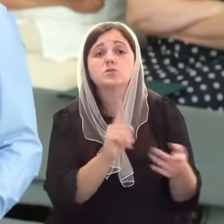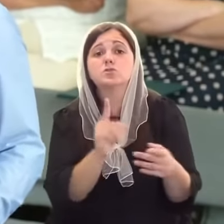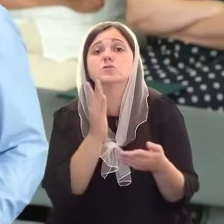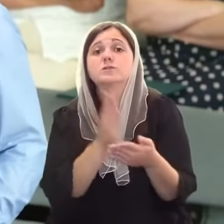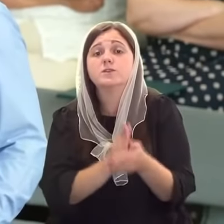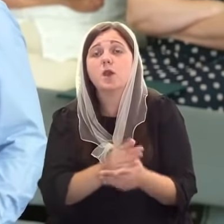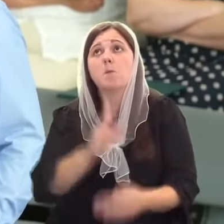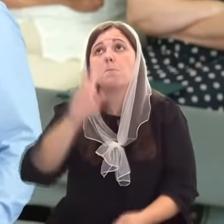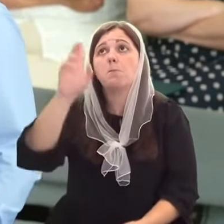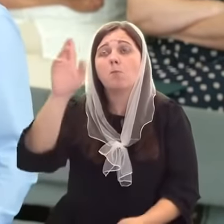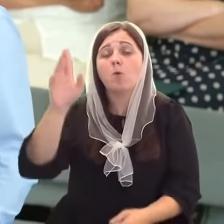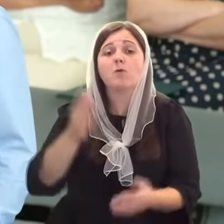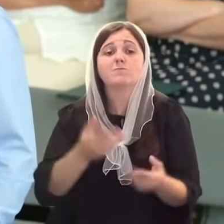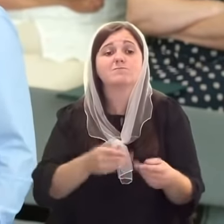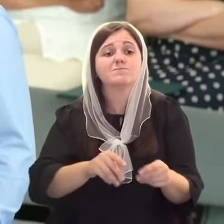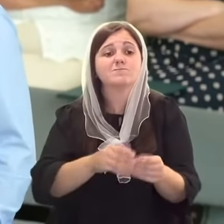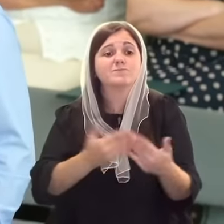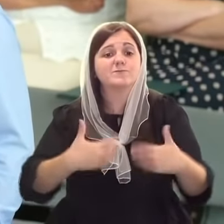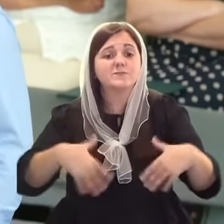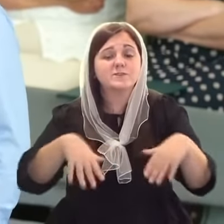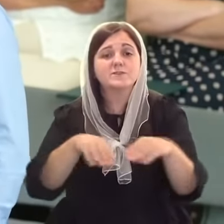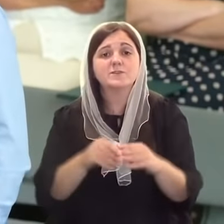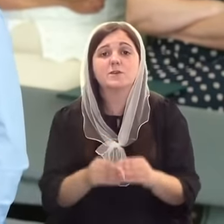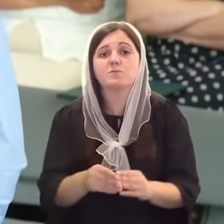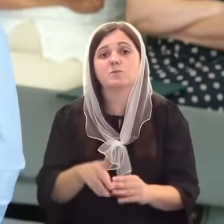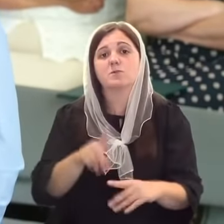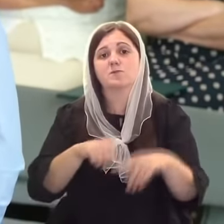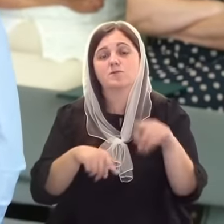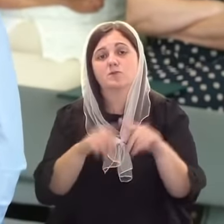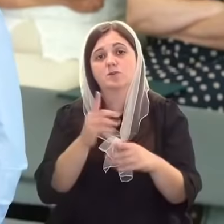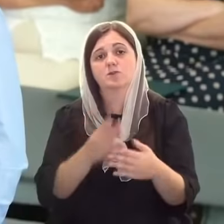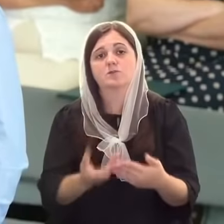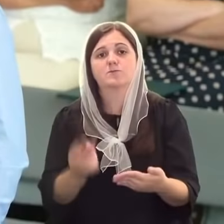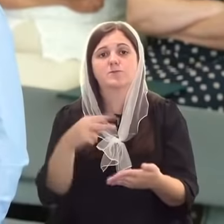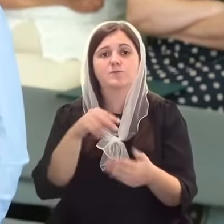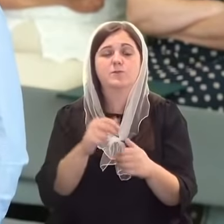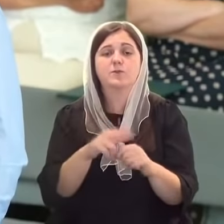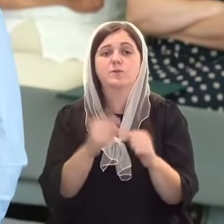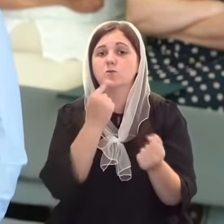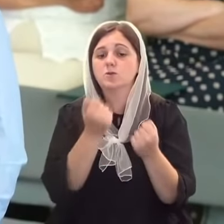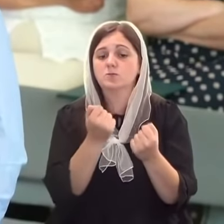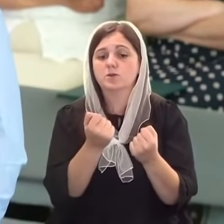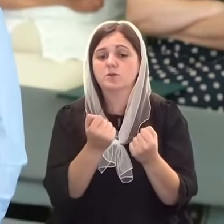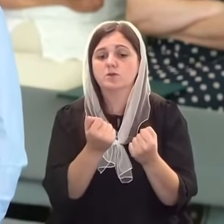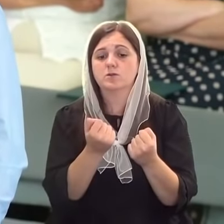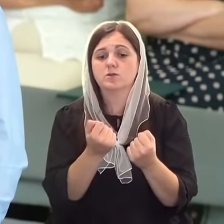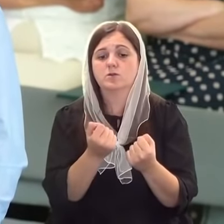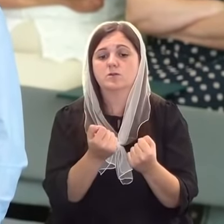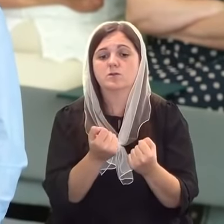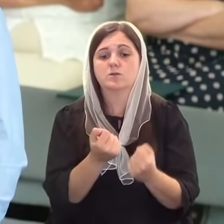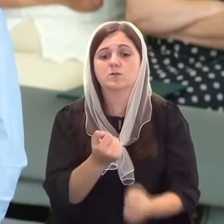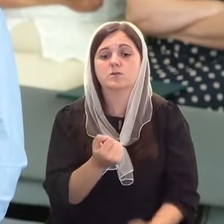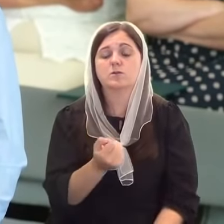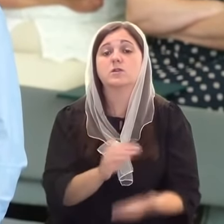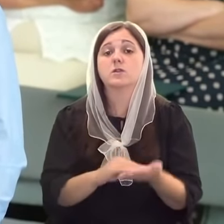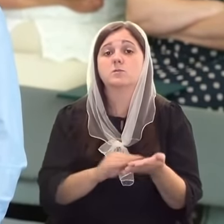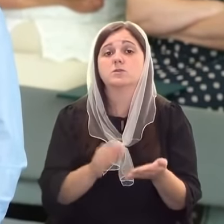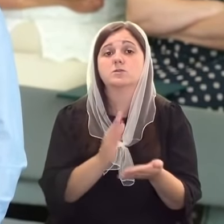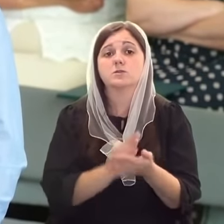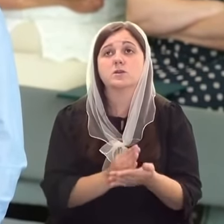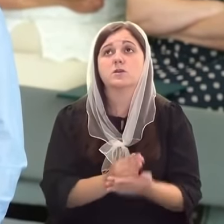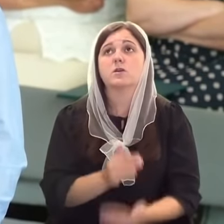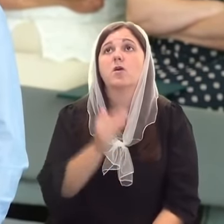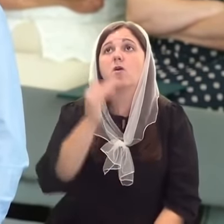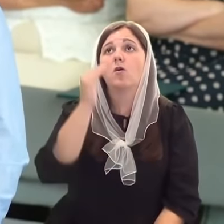который восстанавливает семьи. И у Малахии написано: Он обращает сердца